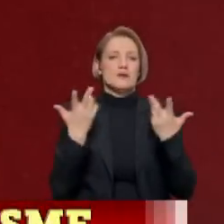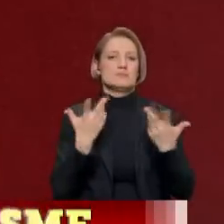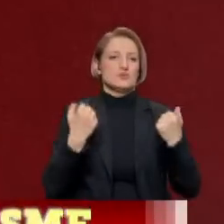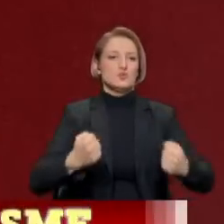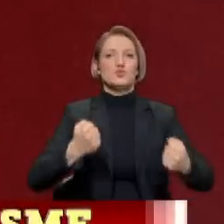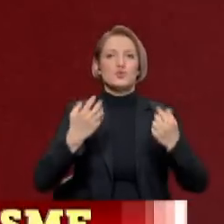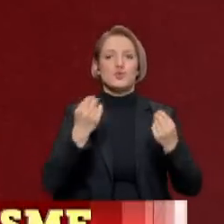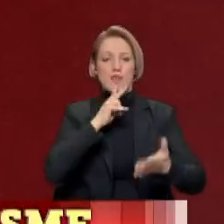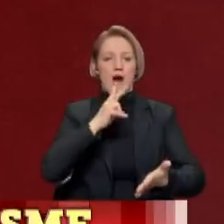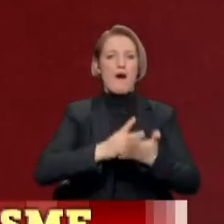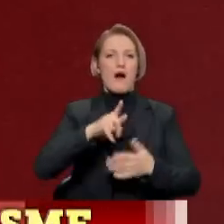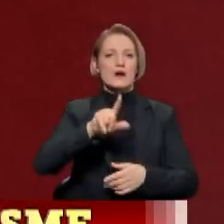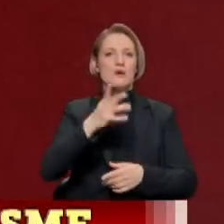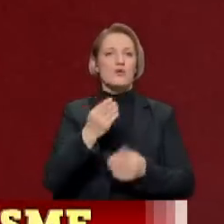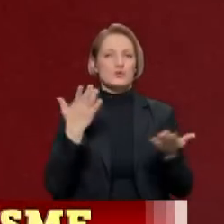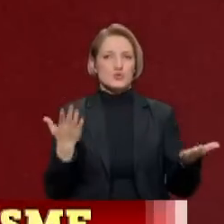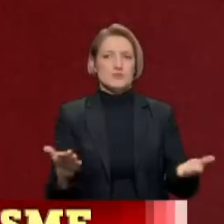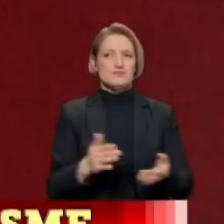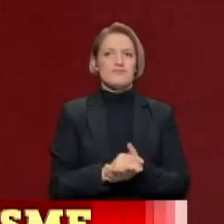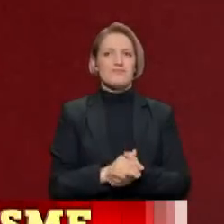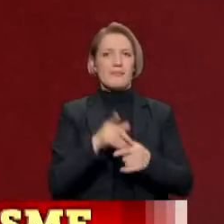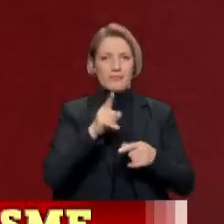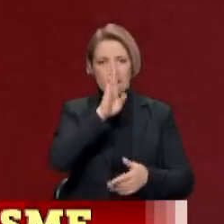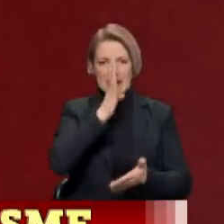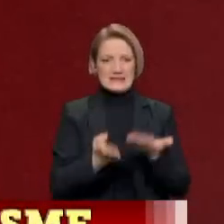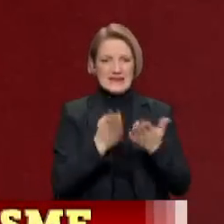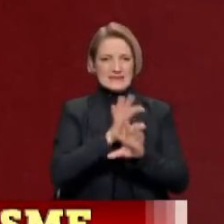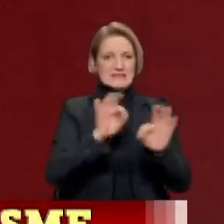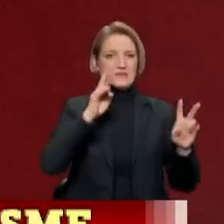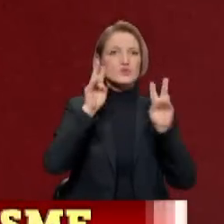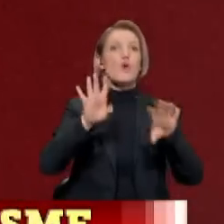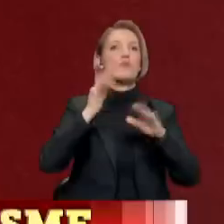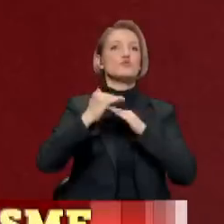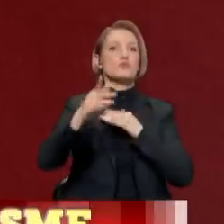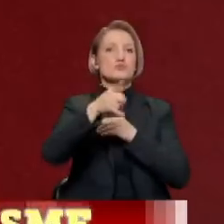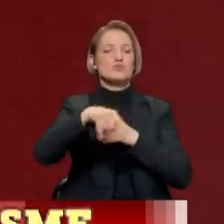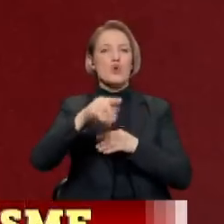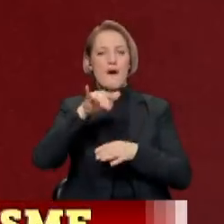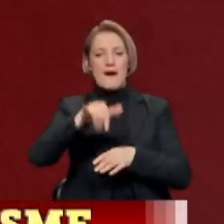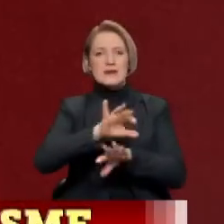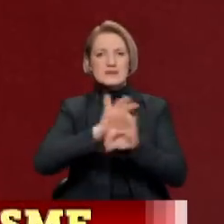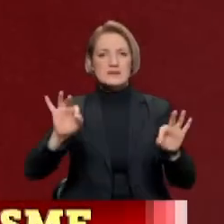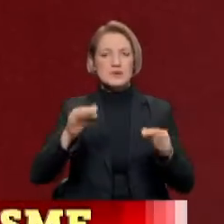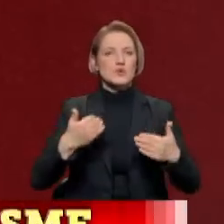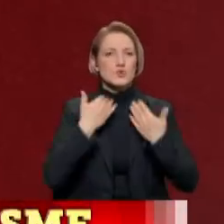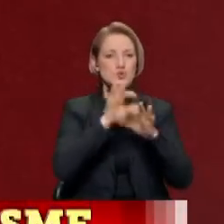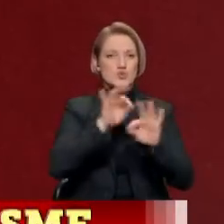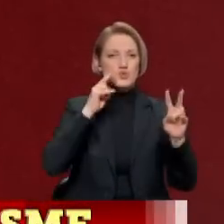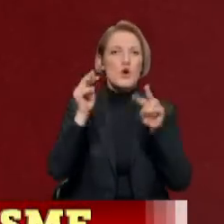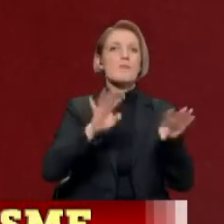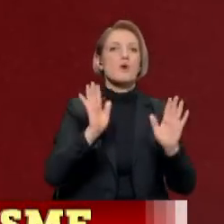oluruz. Daha kararlı oluruz. Ve bu adaletsizliği görmüyor mu toplum? Bu haksızlığı, hukuksuzluğu görmüyor